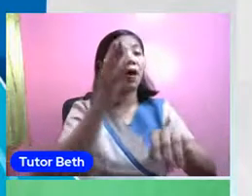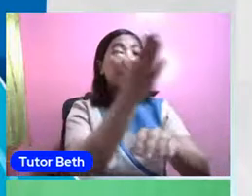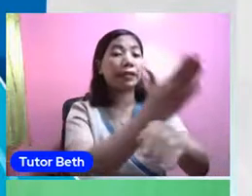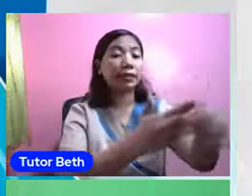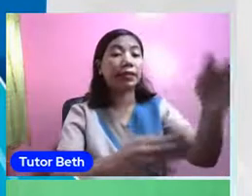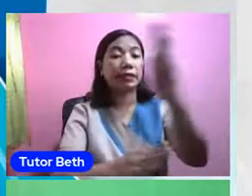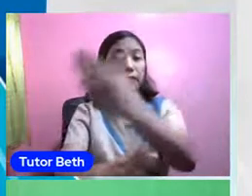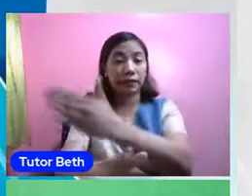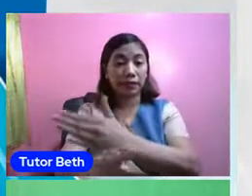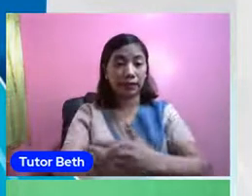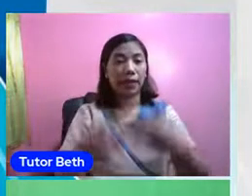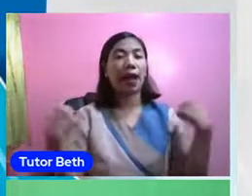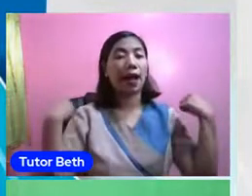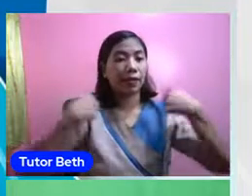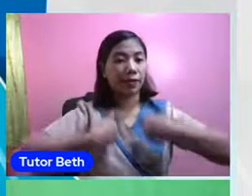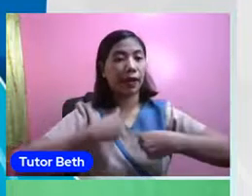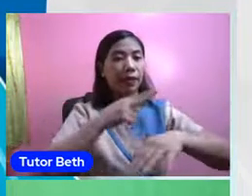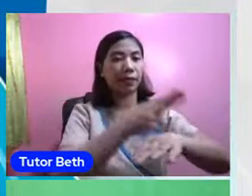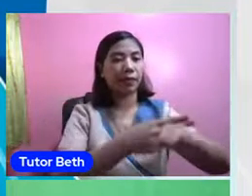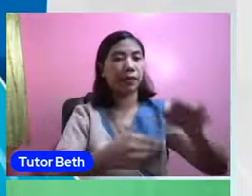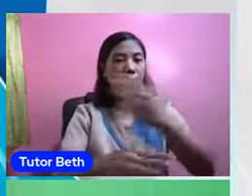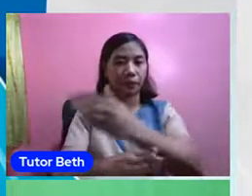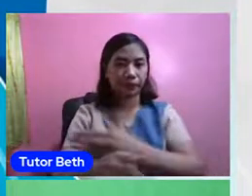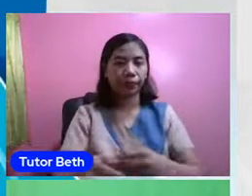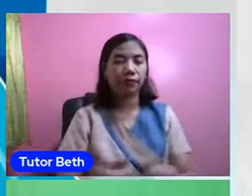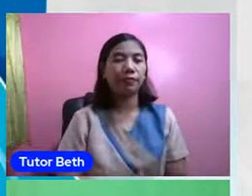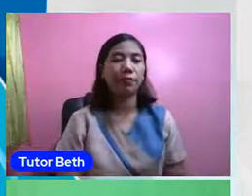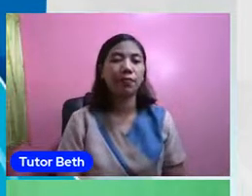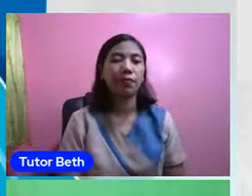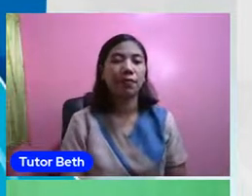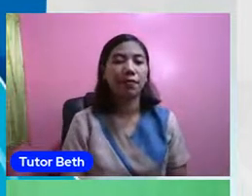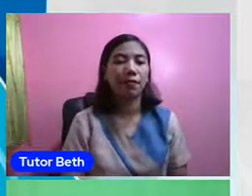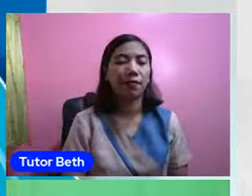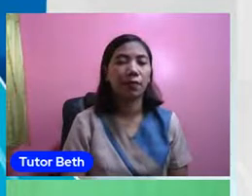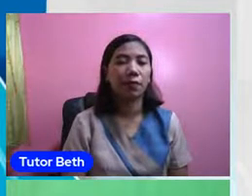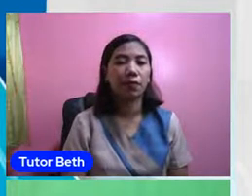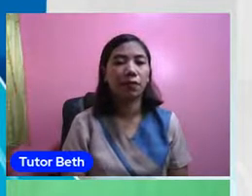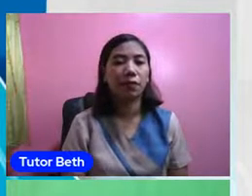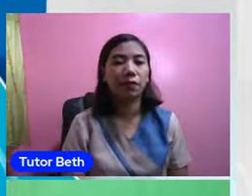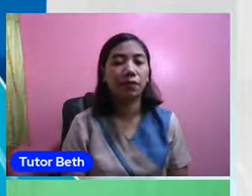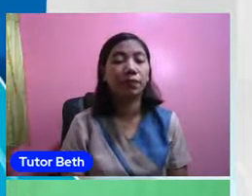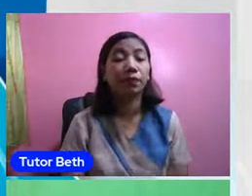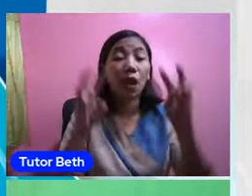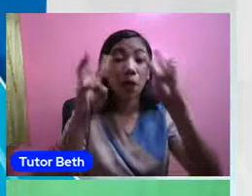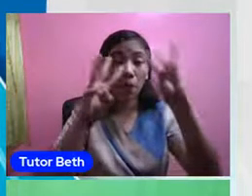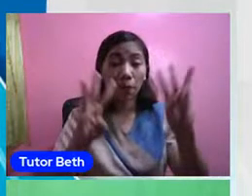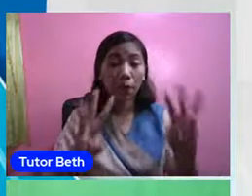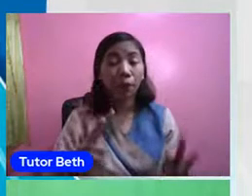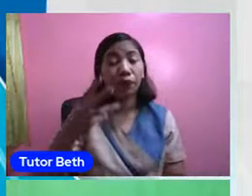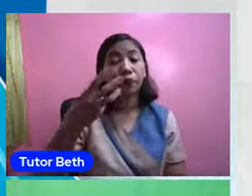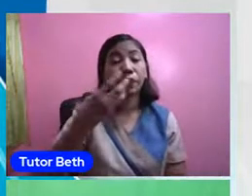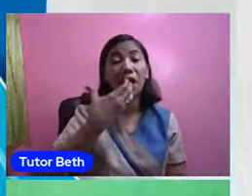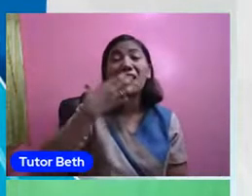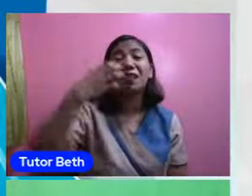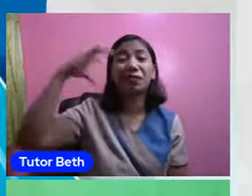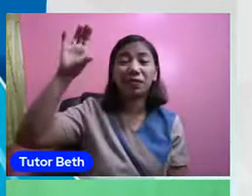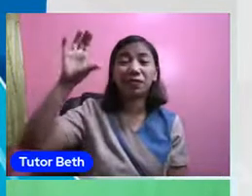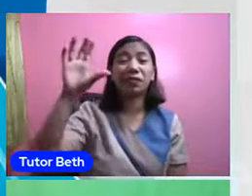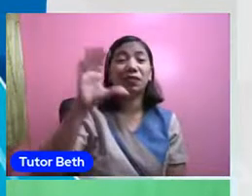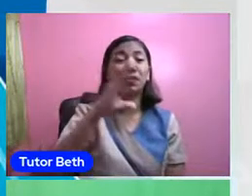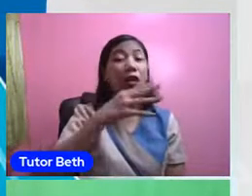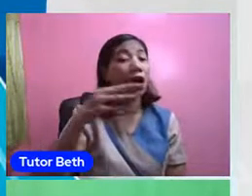Okay, next. Okay, so, kung panahon ng tag-ulan at tag-araw ay